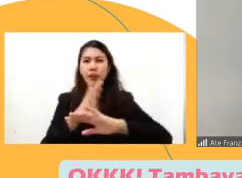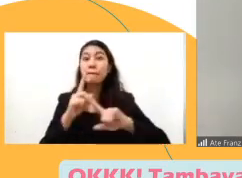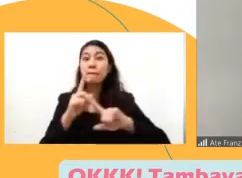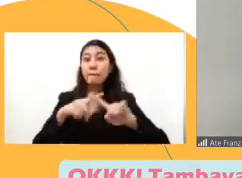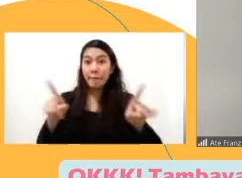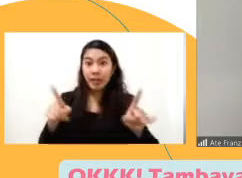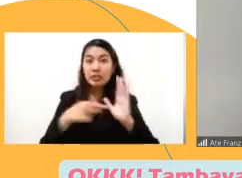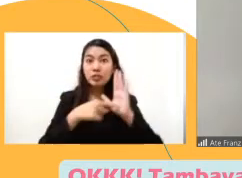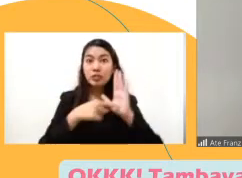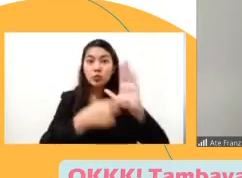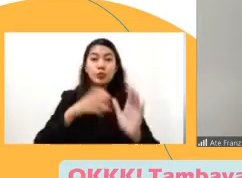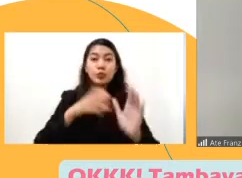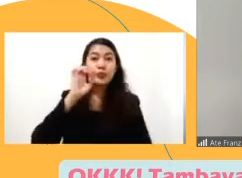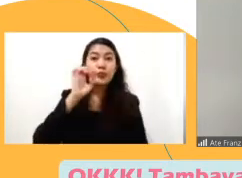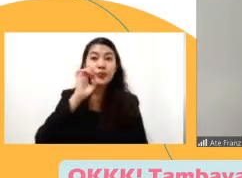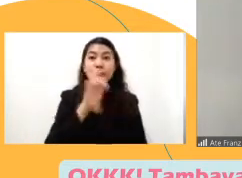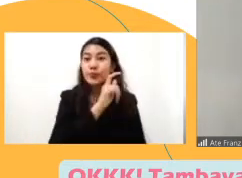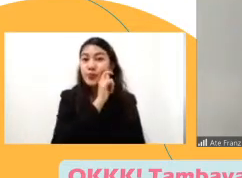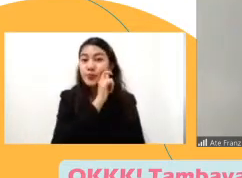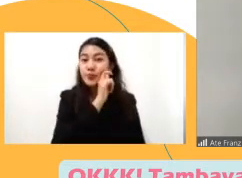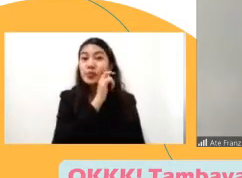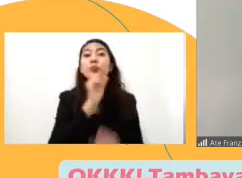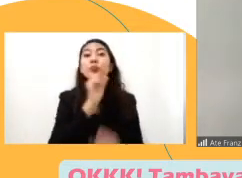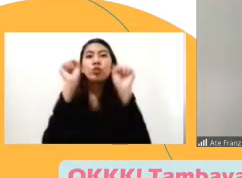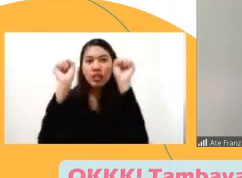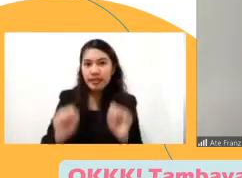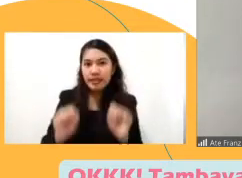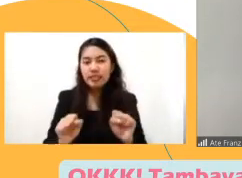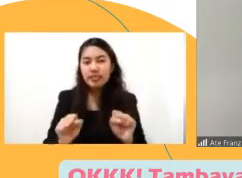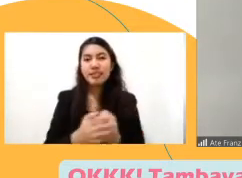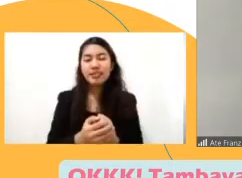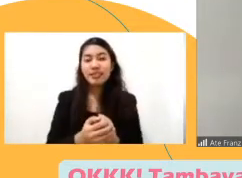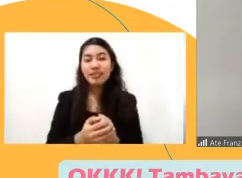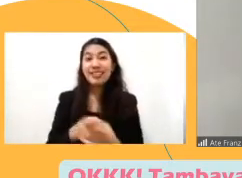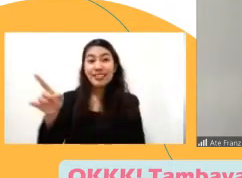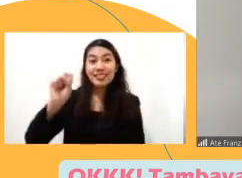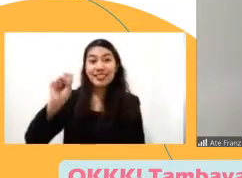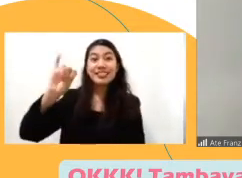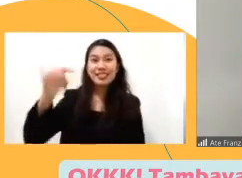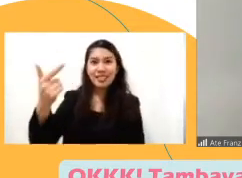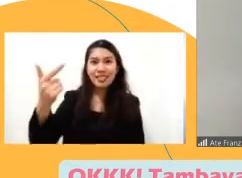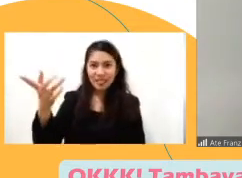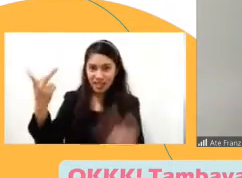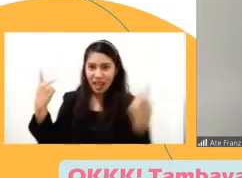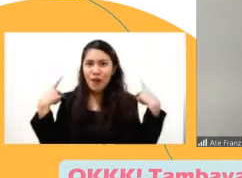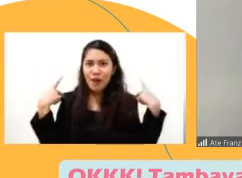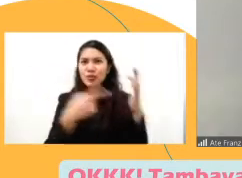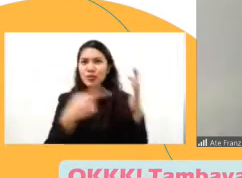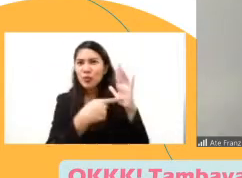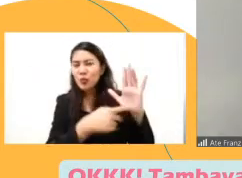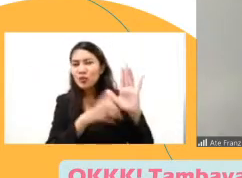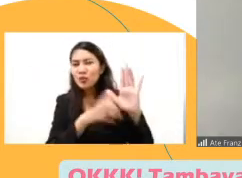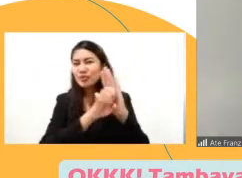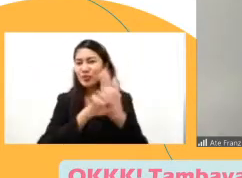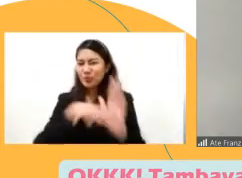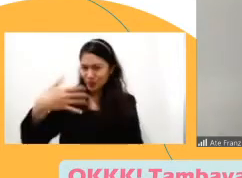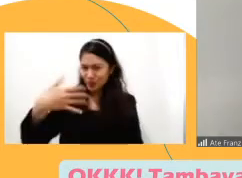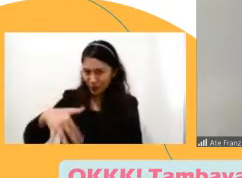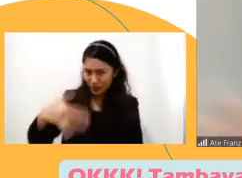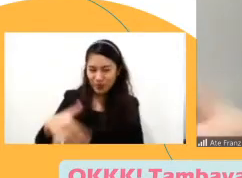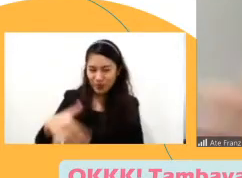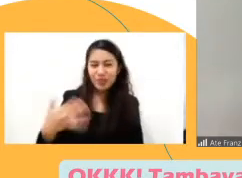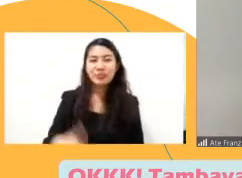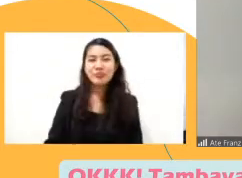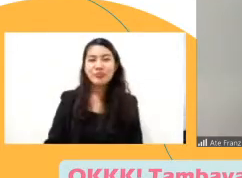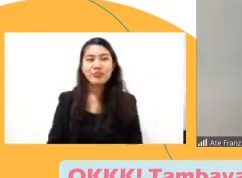Erica and Ate Teresa na pwede, no? Pati si Kuya Sig, nagpakitang gilas, nag-sample. Ayan.